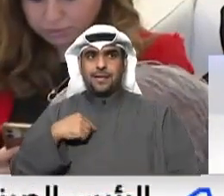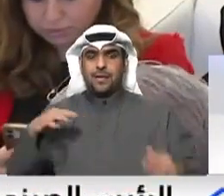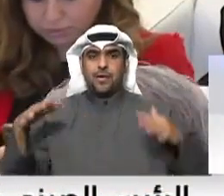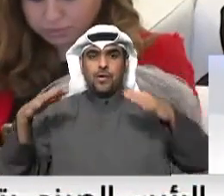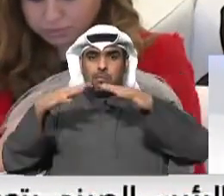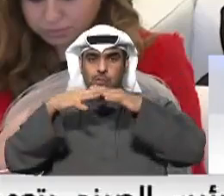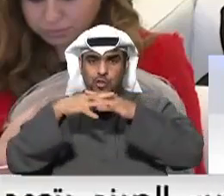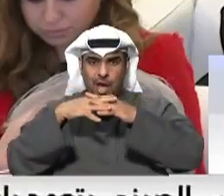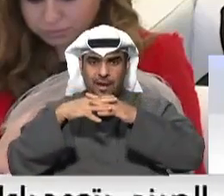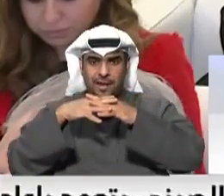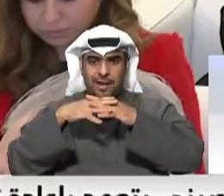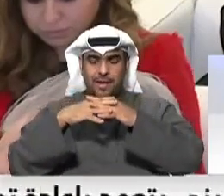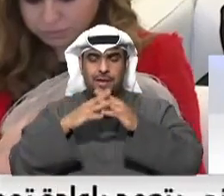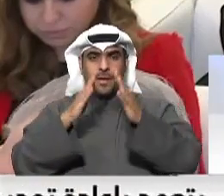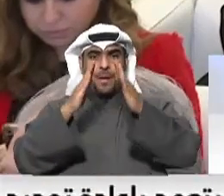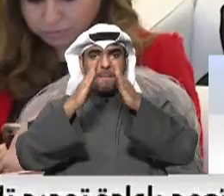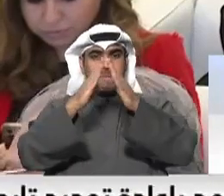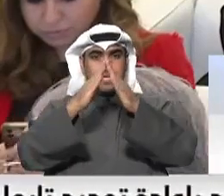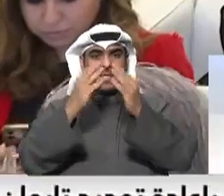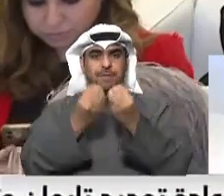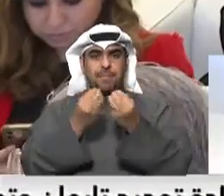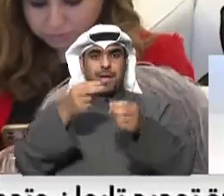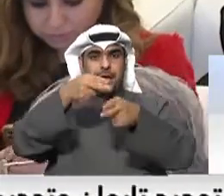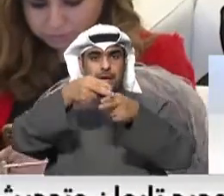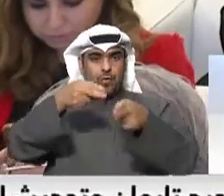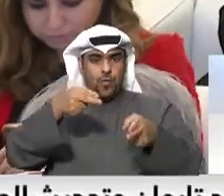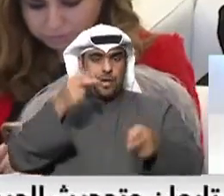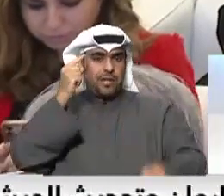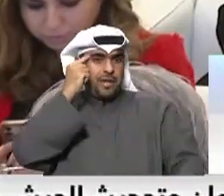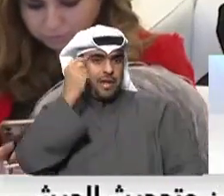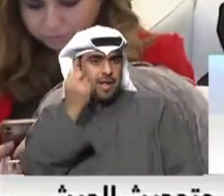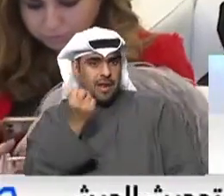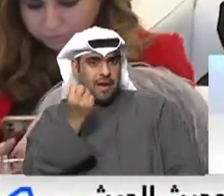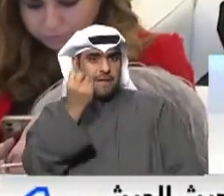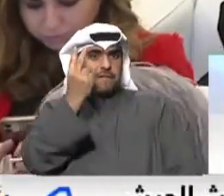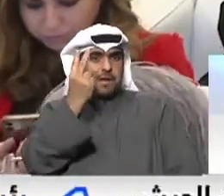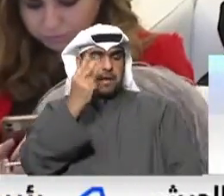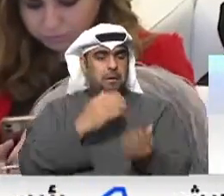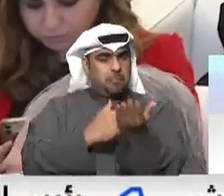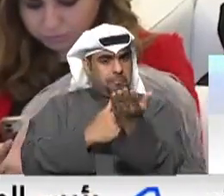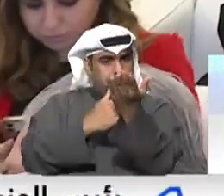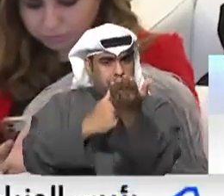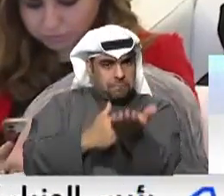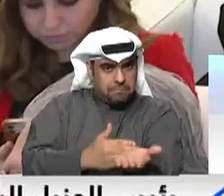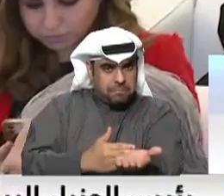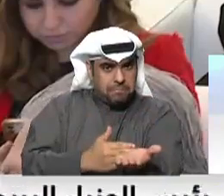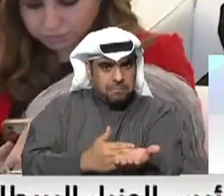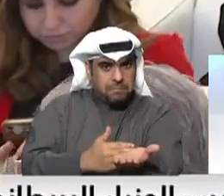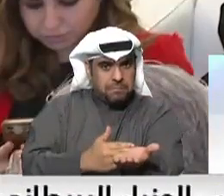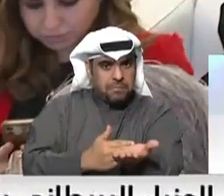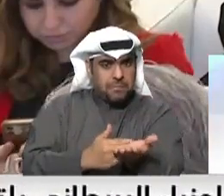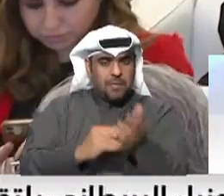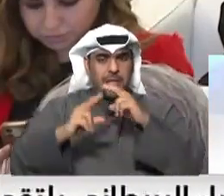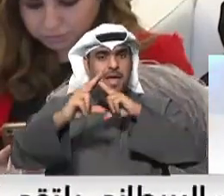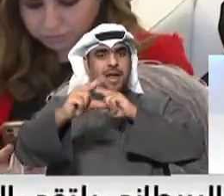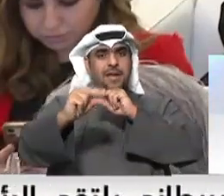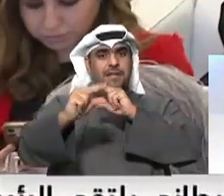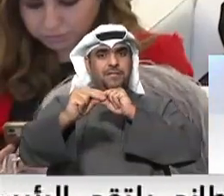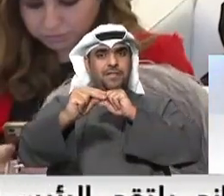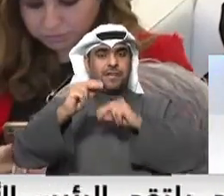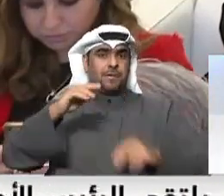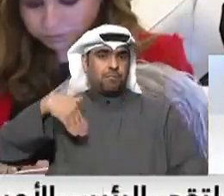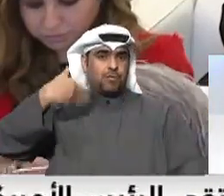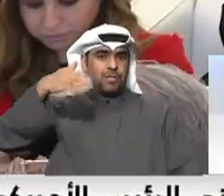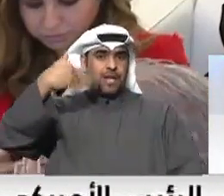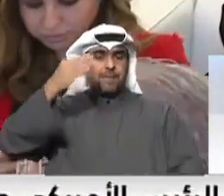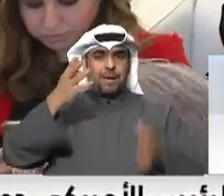بعضنا البعض بالآراء ونطرح المشروعات ونطرح الأفكار لوجود أرضية مشتركة في التعاون